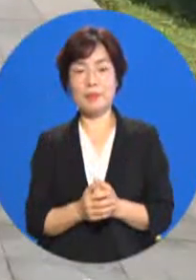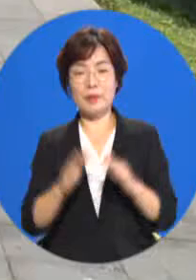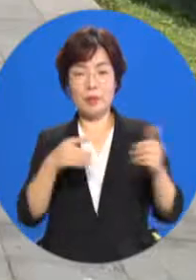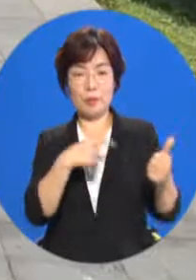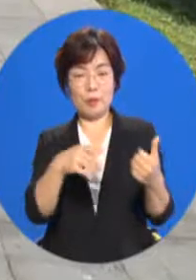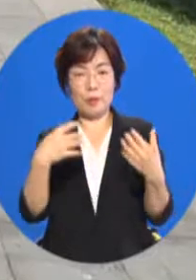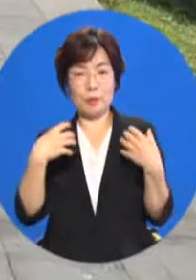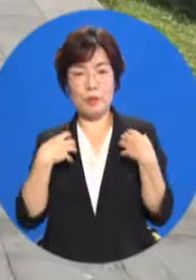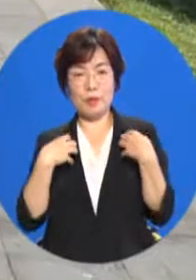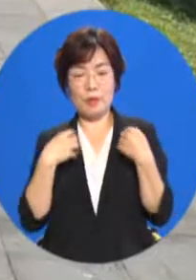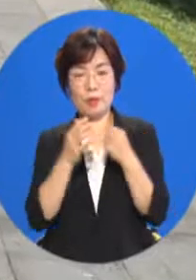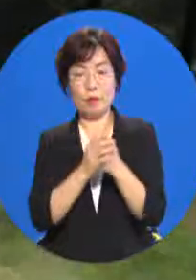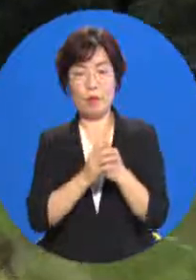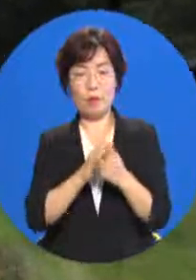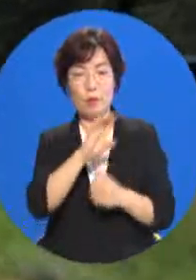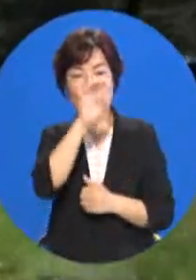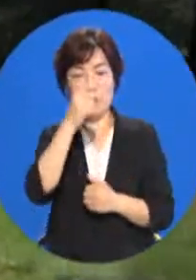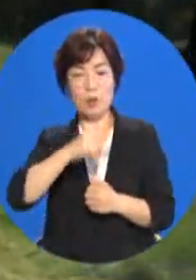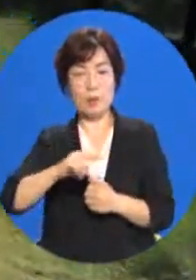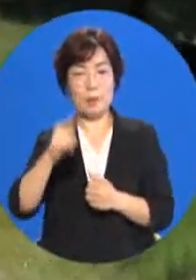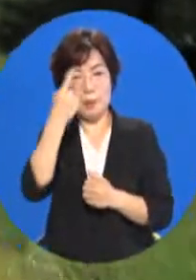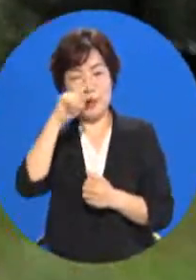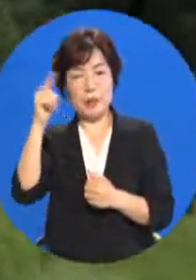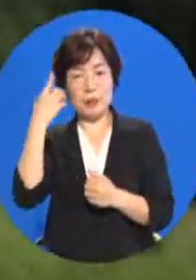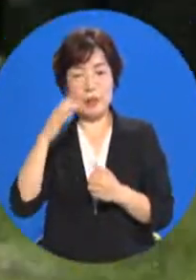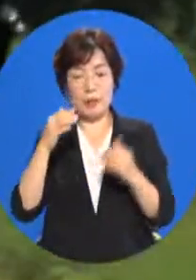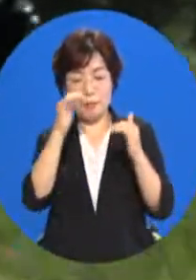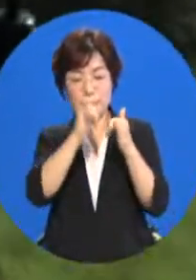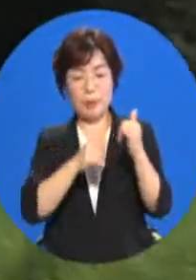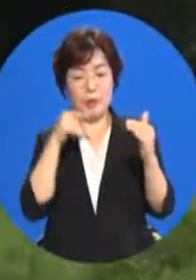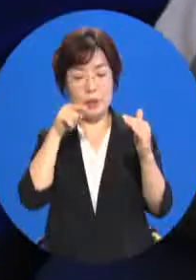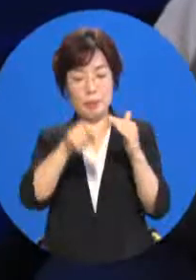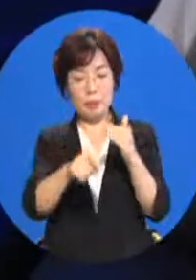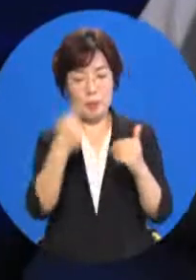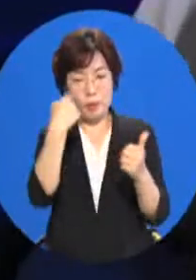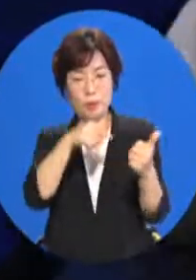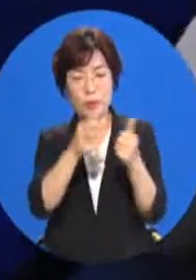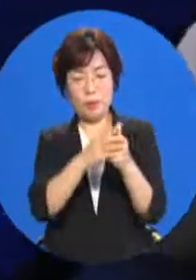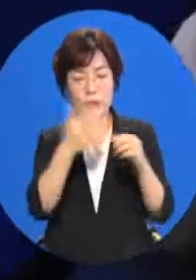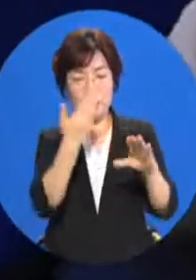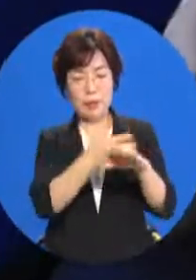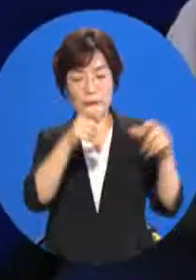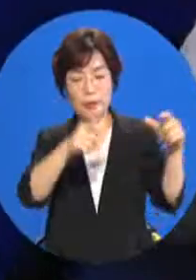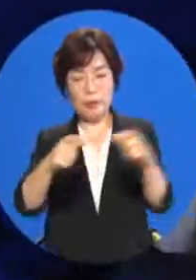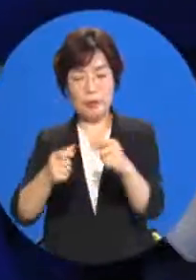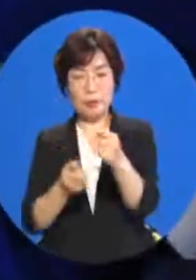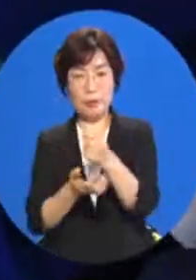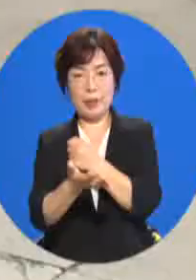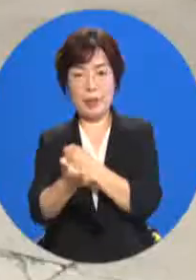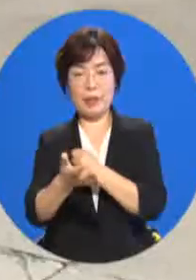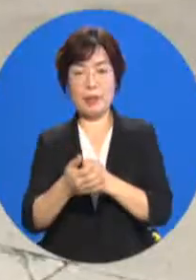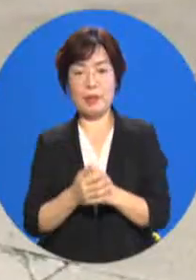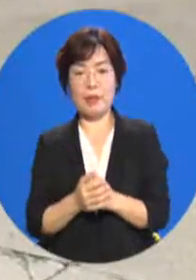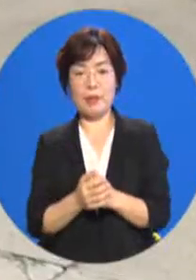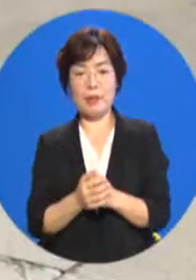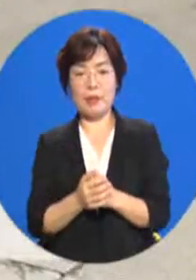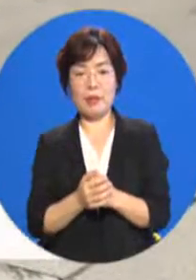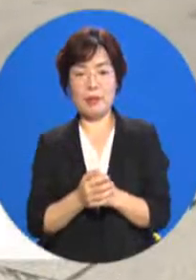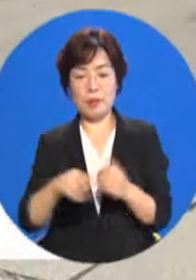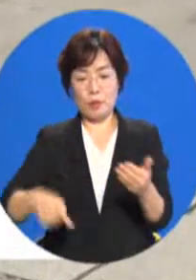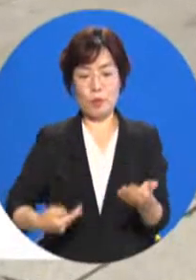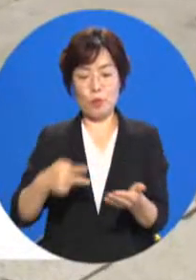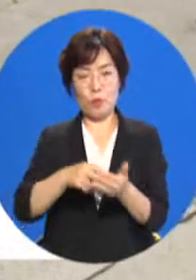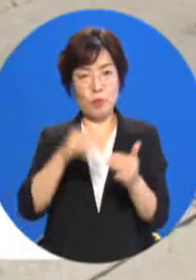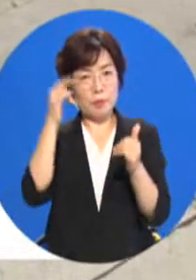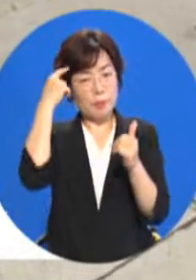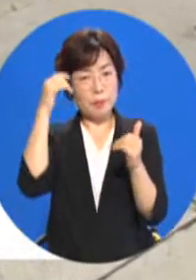전라남도 교육청의 유라시아 역사 탐방은 전국 시도 교육청에도 자극제가 되고 있습니다. 이런 독립운동의